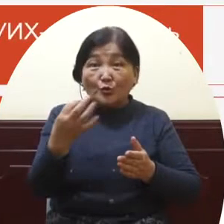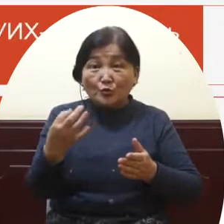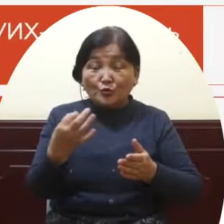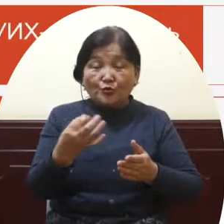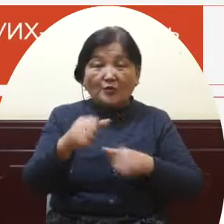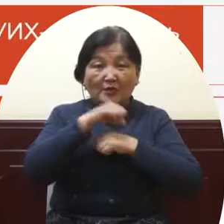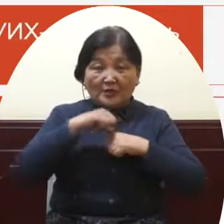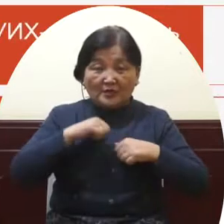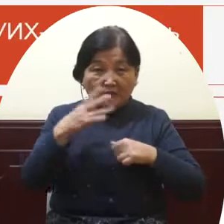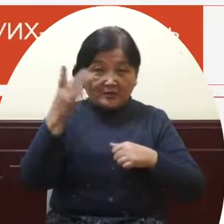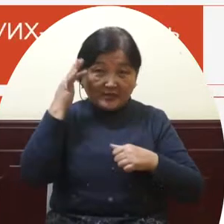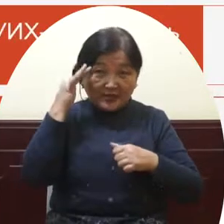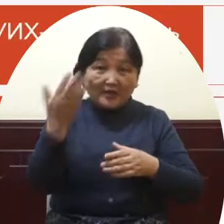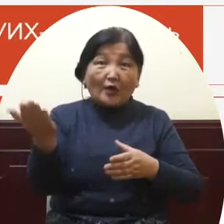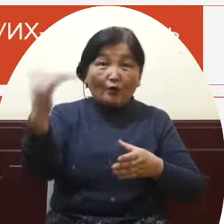2779 иргэн саналаа өгсөн.